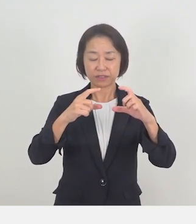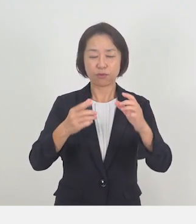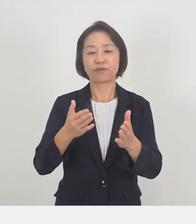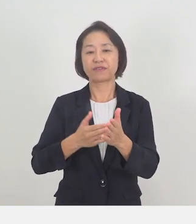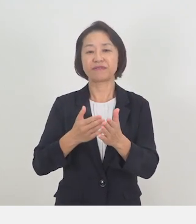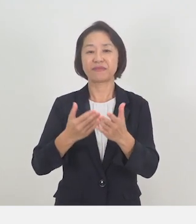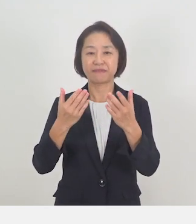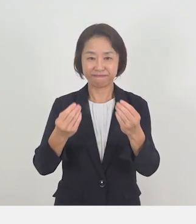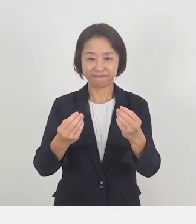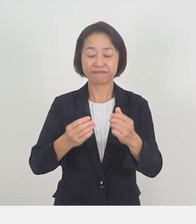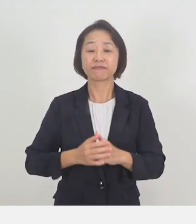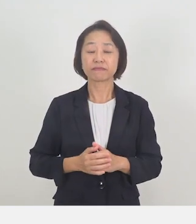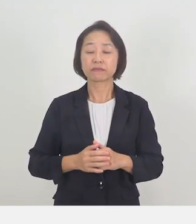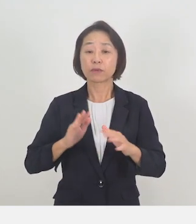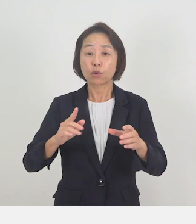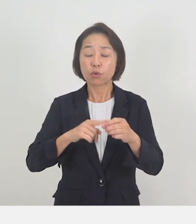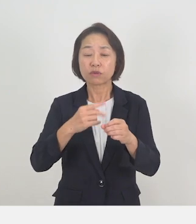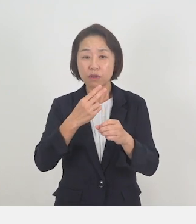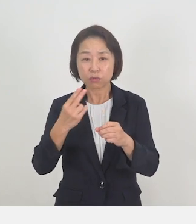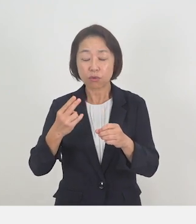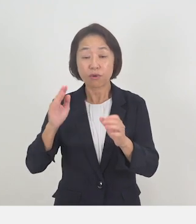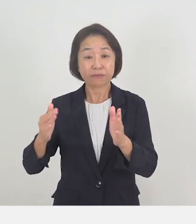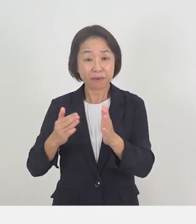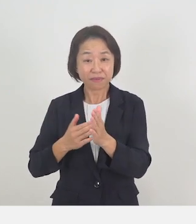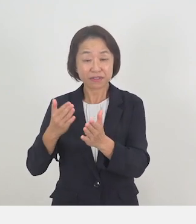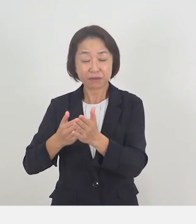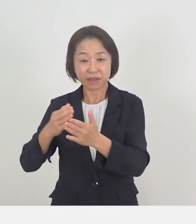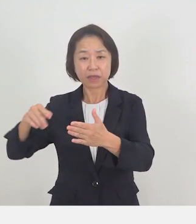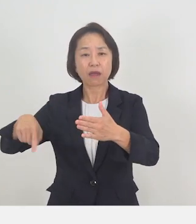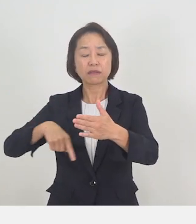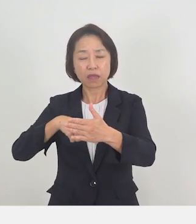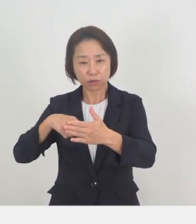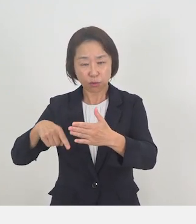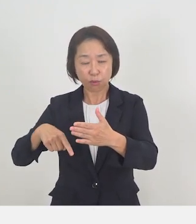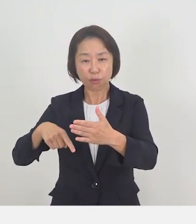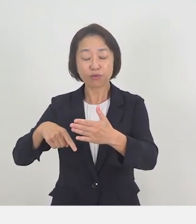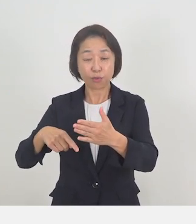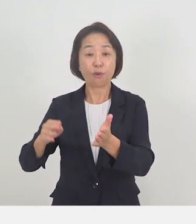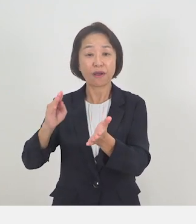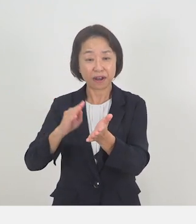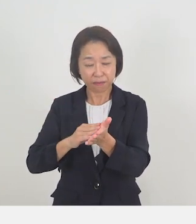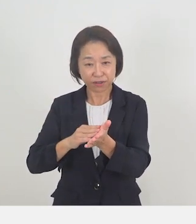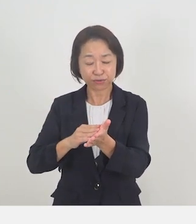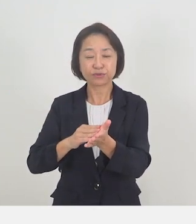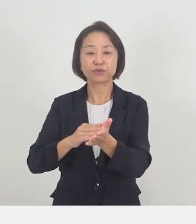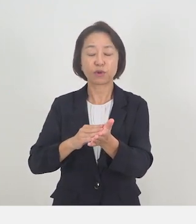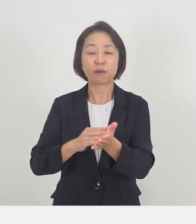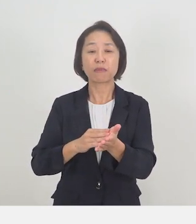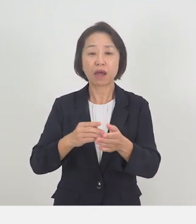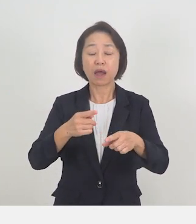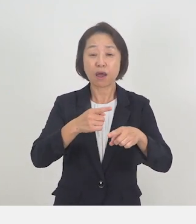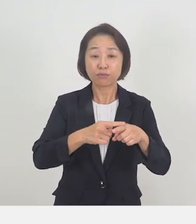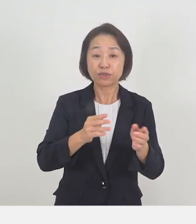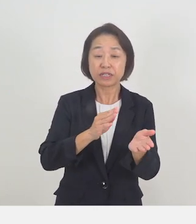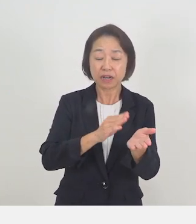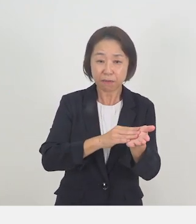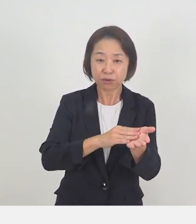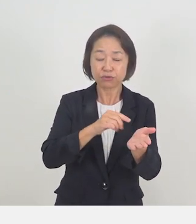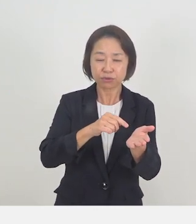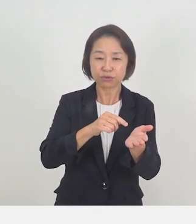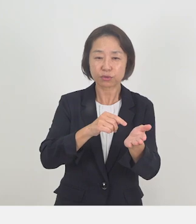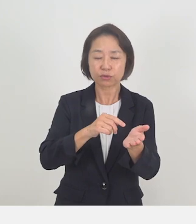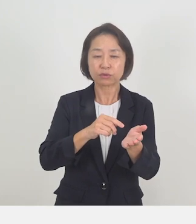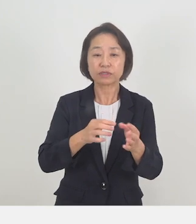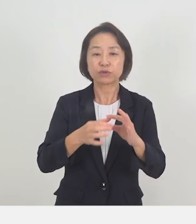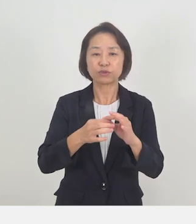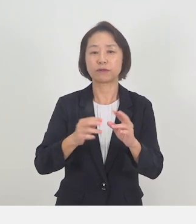た今年度は今まで説明してきた省エネ性能表示ラベル省エネVラベルを含んだリーフレットを作成し